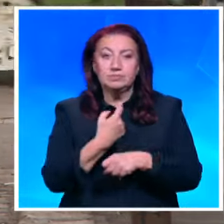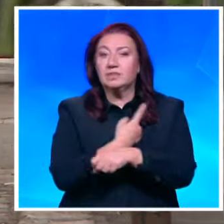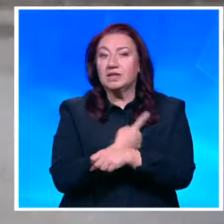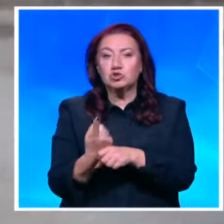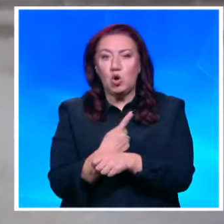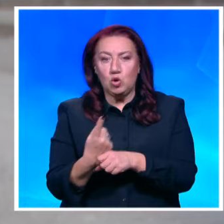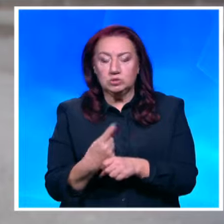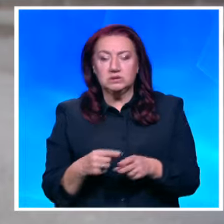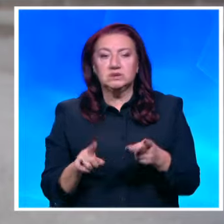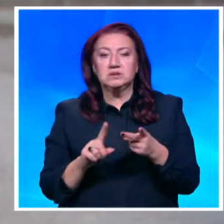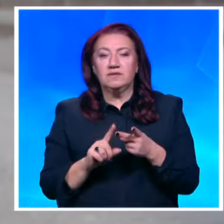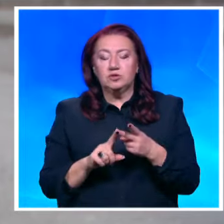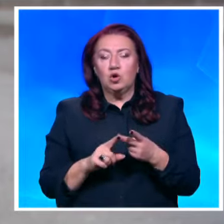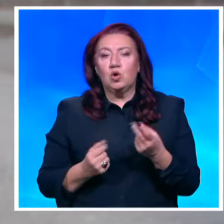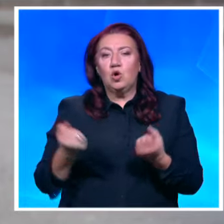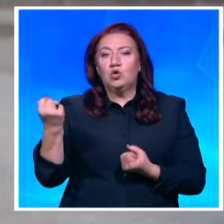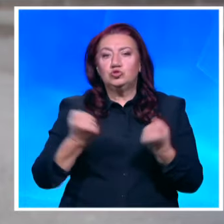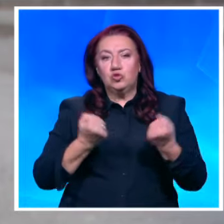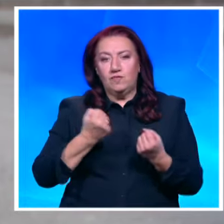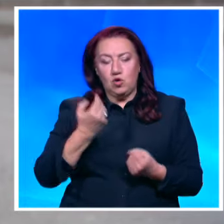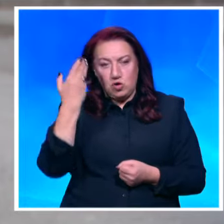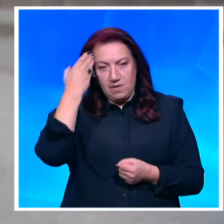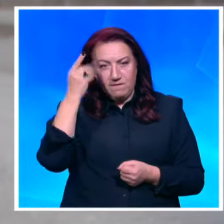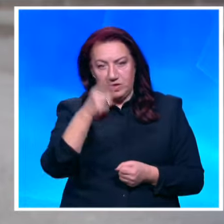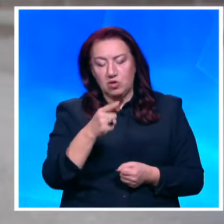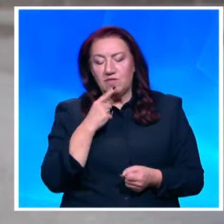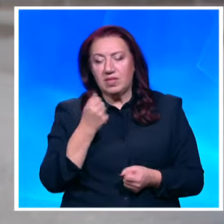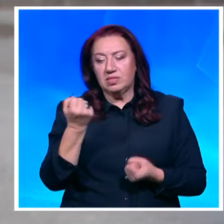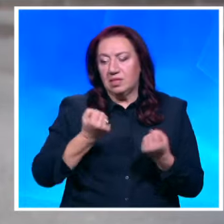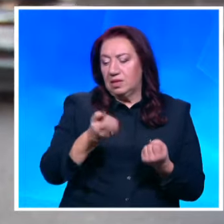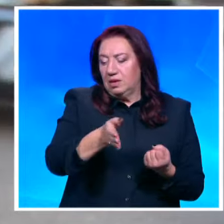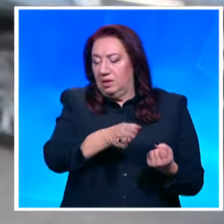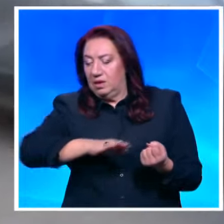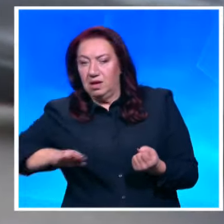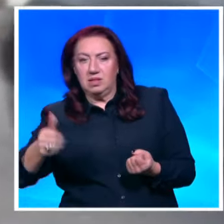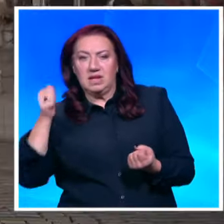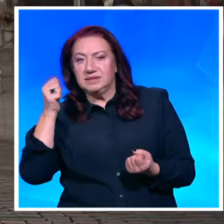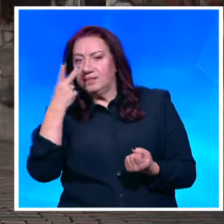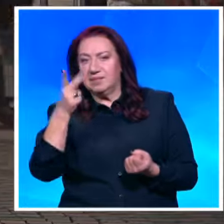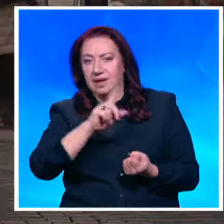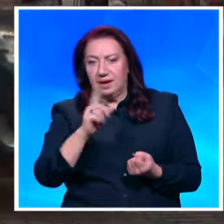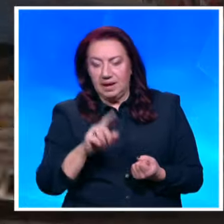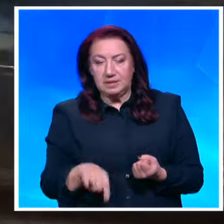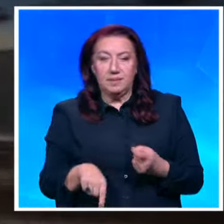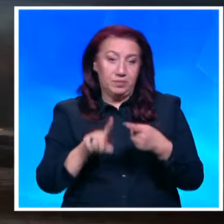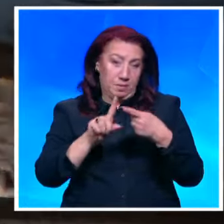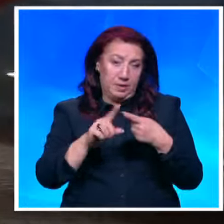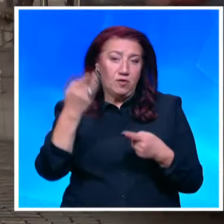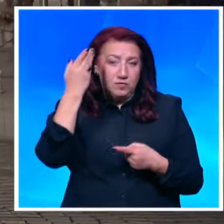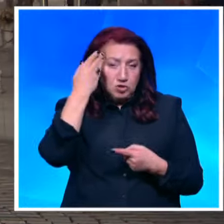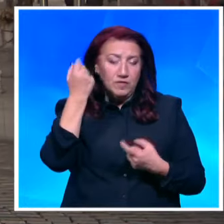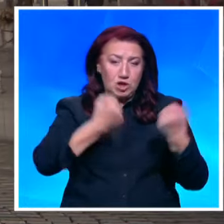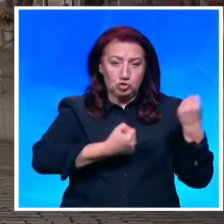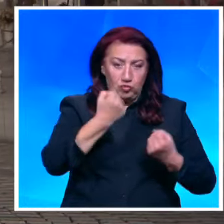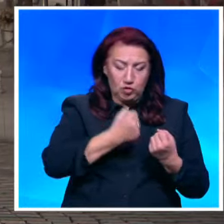водачите. Водачите най-често нарушават закона за движението по пътищата, следвани от пешеходците.